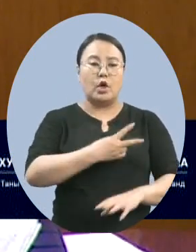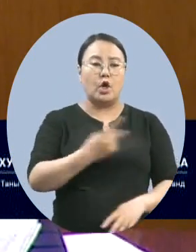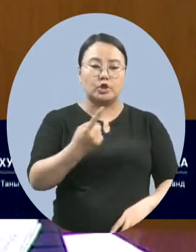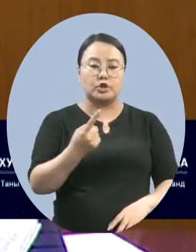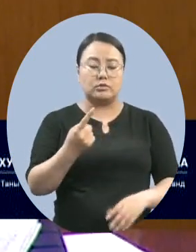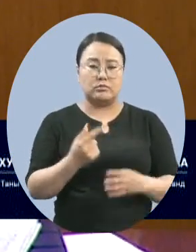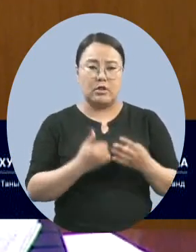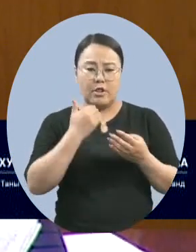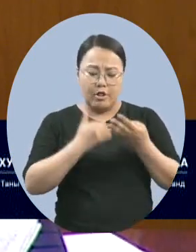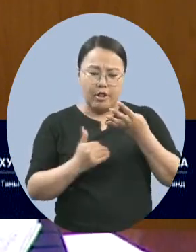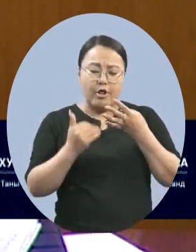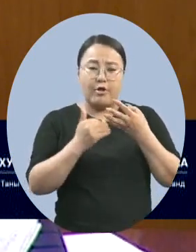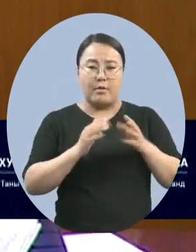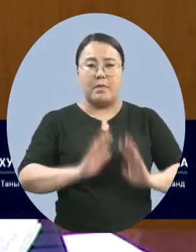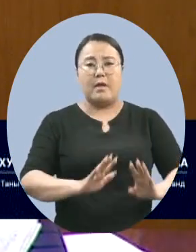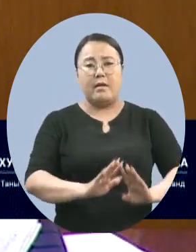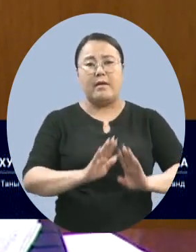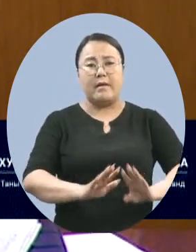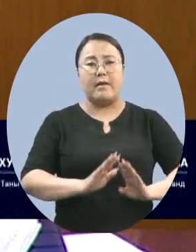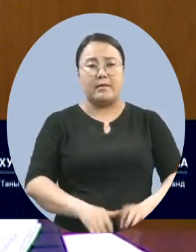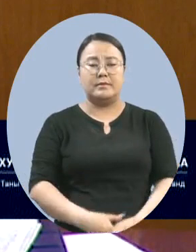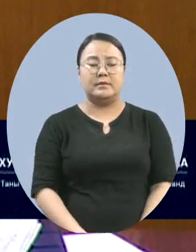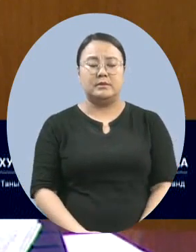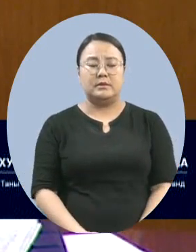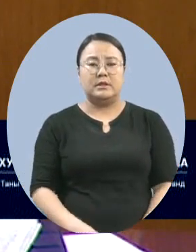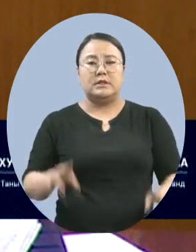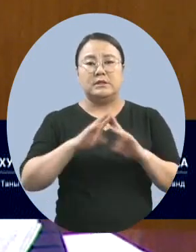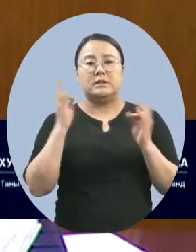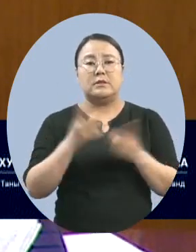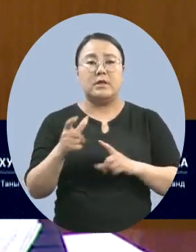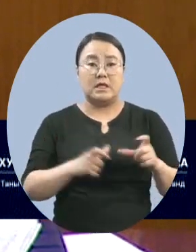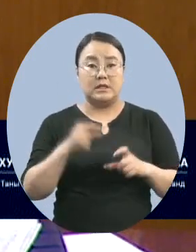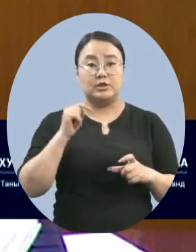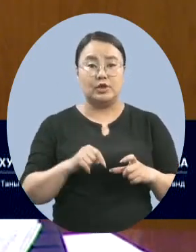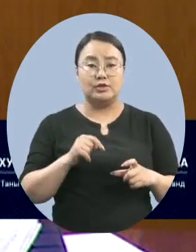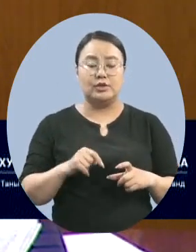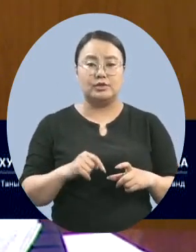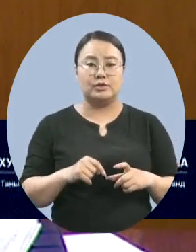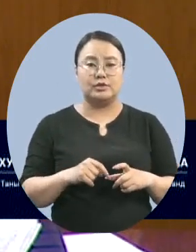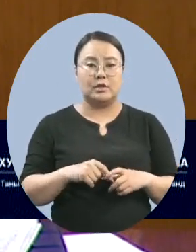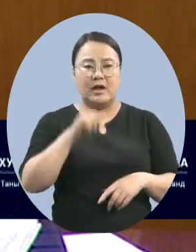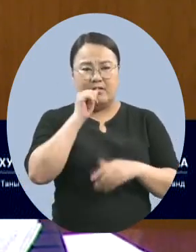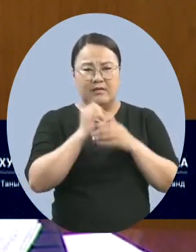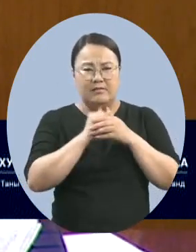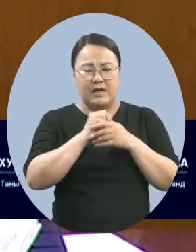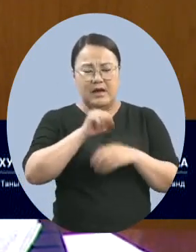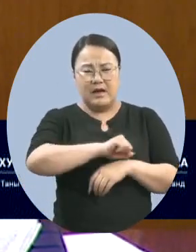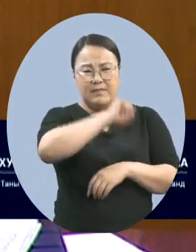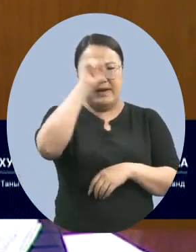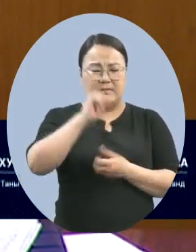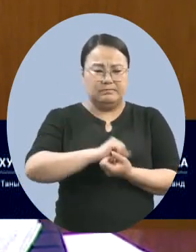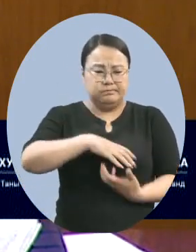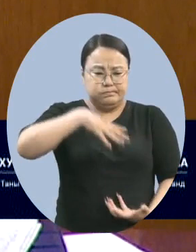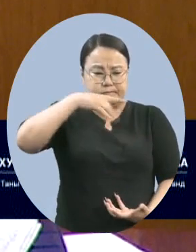27 орноос 21-т нь л орж байгаа. Ийм л үзүүлэлтэд бид нар сууж байгаа. А гэтэл нийгэм эдийн засагт өнөөдөр хуримтлагдсан маш олон